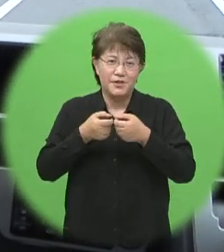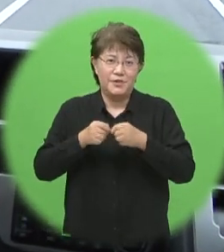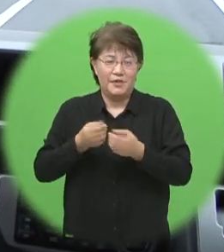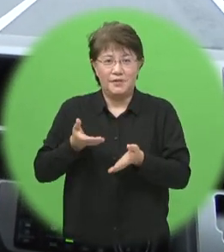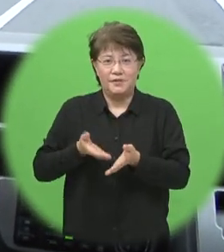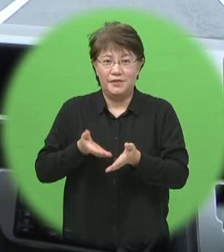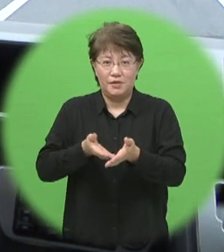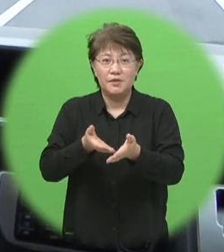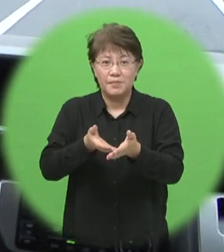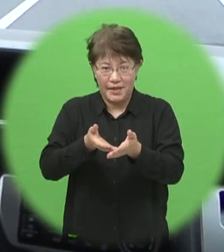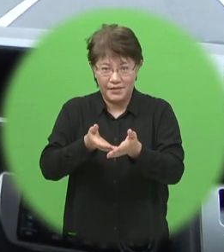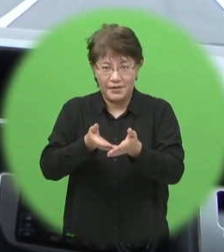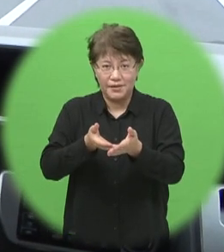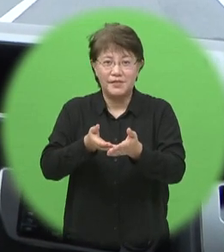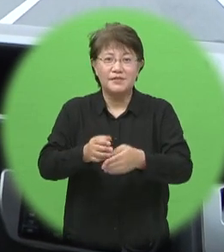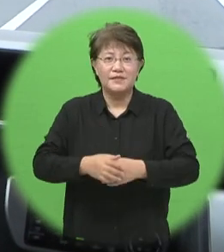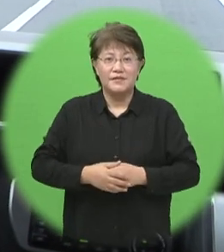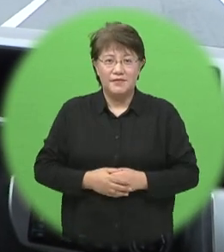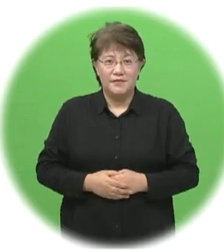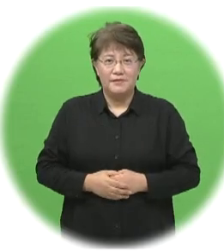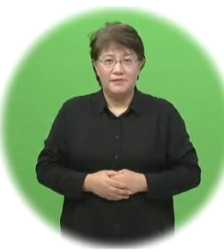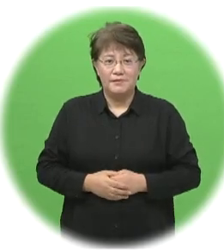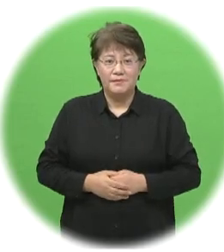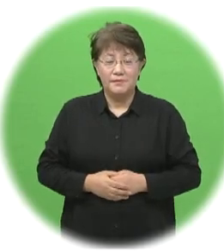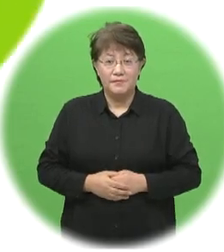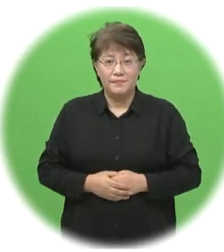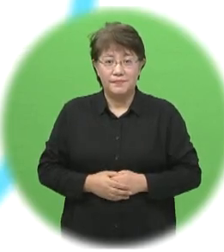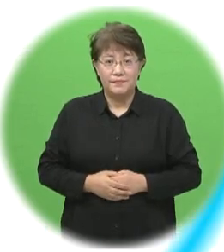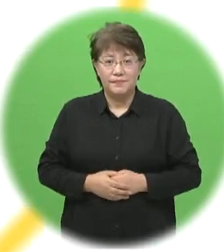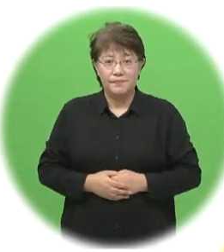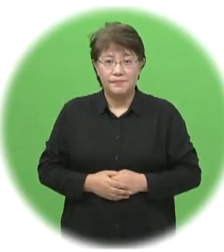この後詳しくお伝えします。